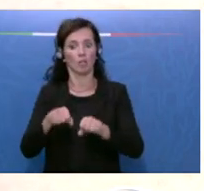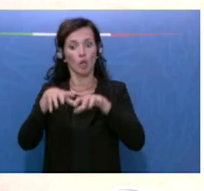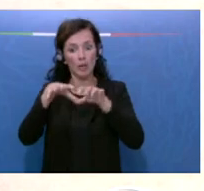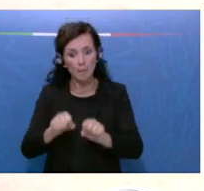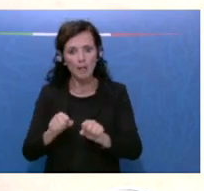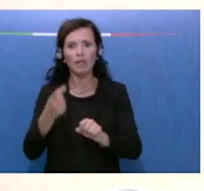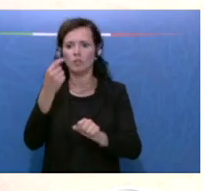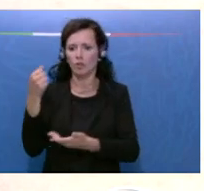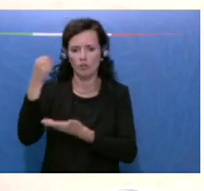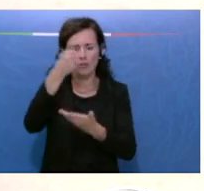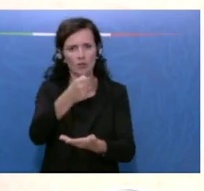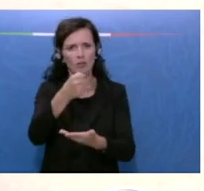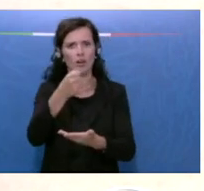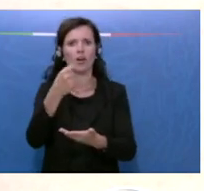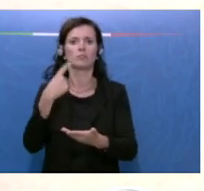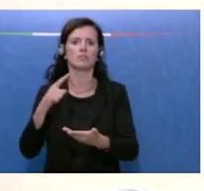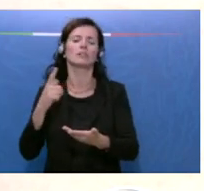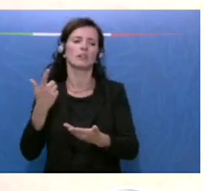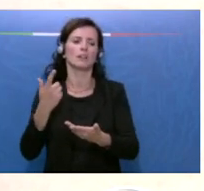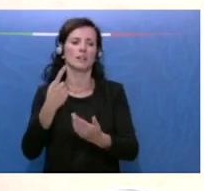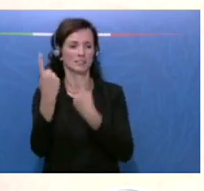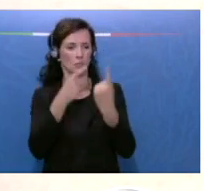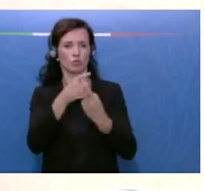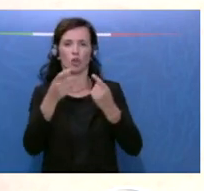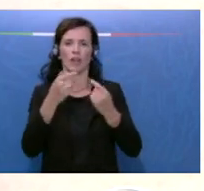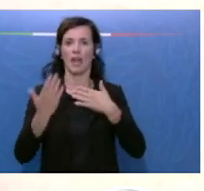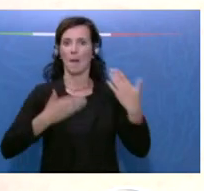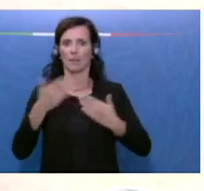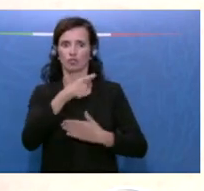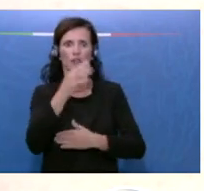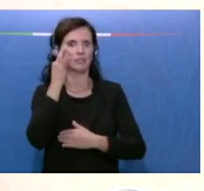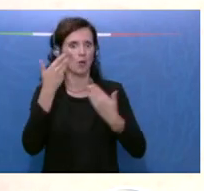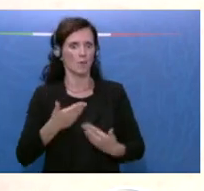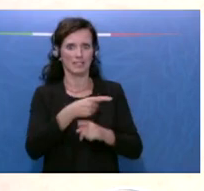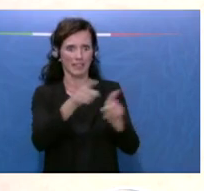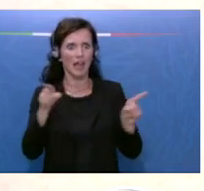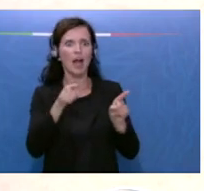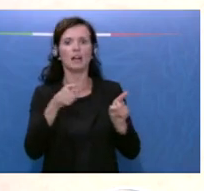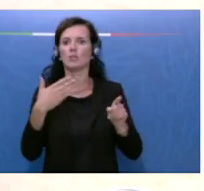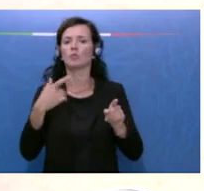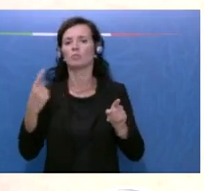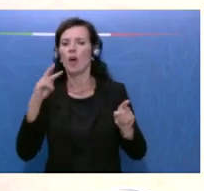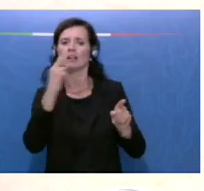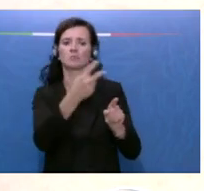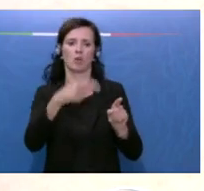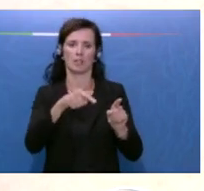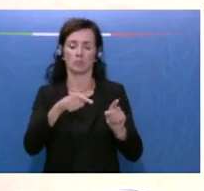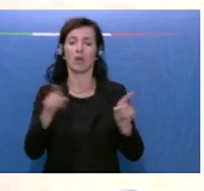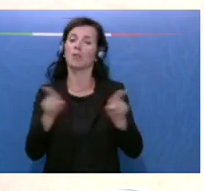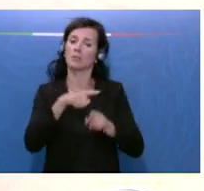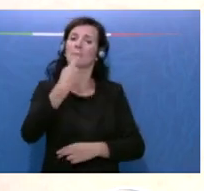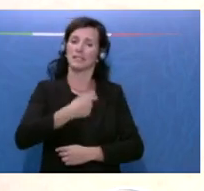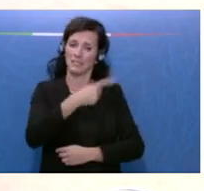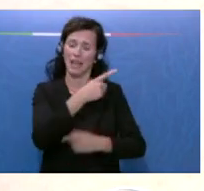la risposta umanitaria che c'è stata nel corso dell'incontro anche il presidente degli stati uniti ha annunciato un